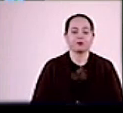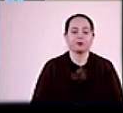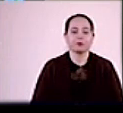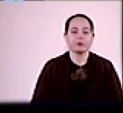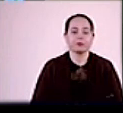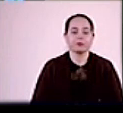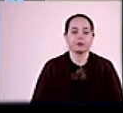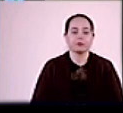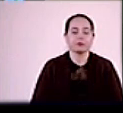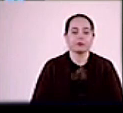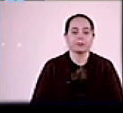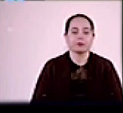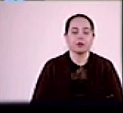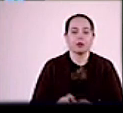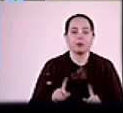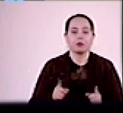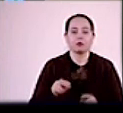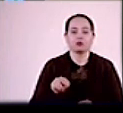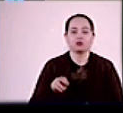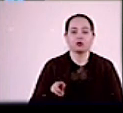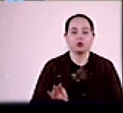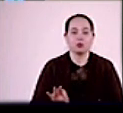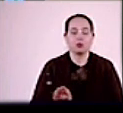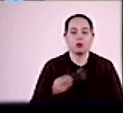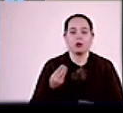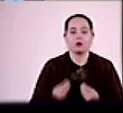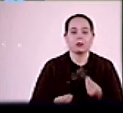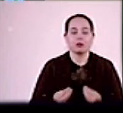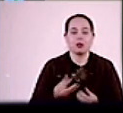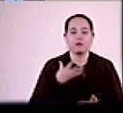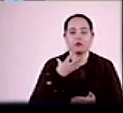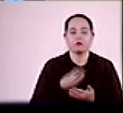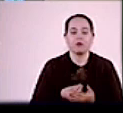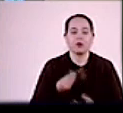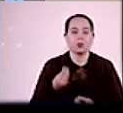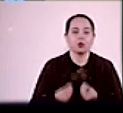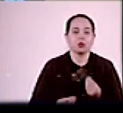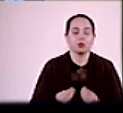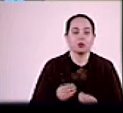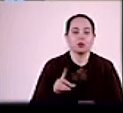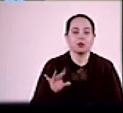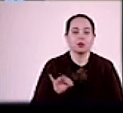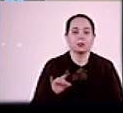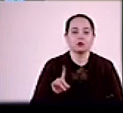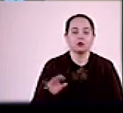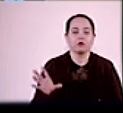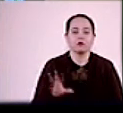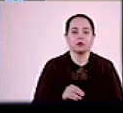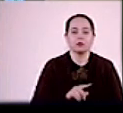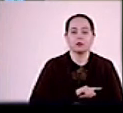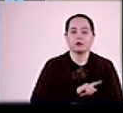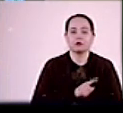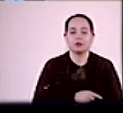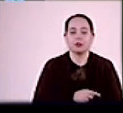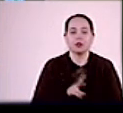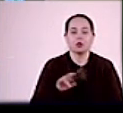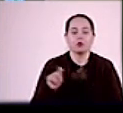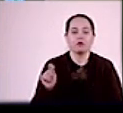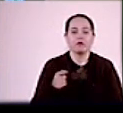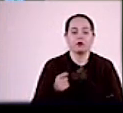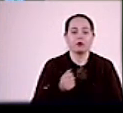французов, потому что играл в свою игру изо всех сил. Но